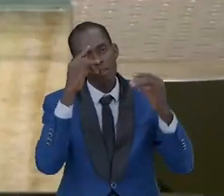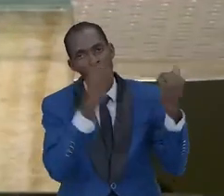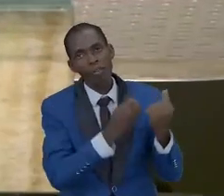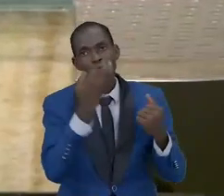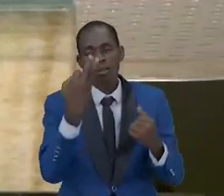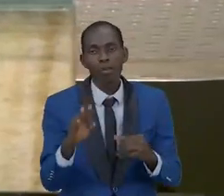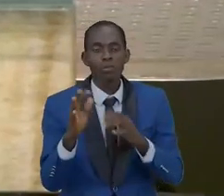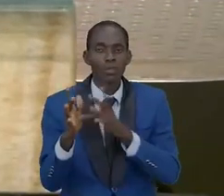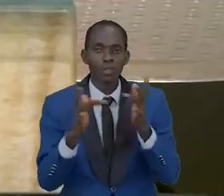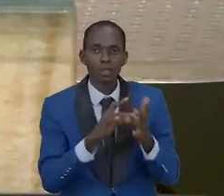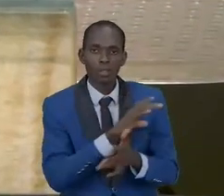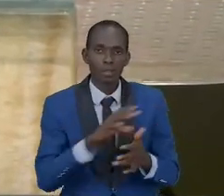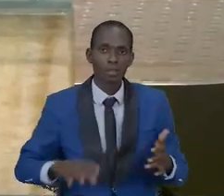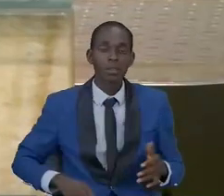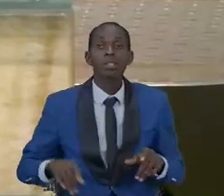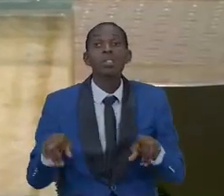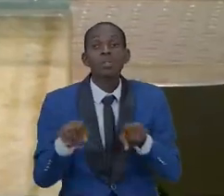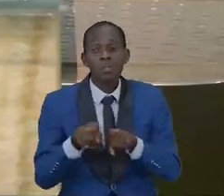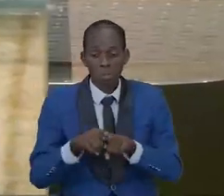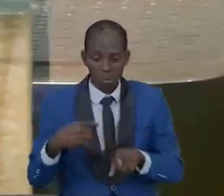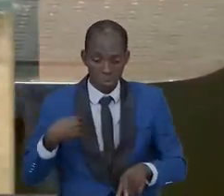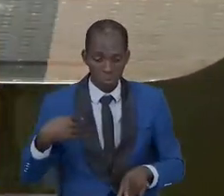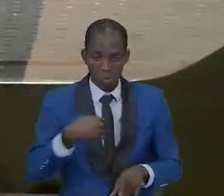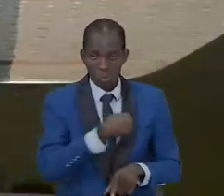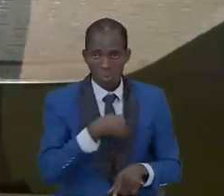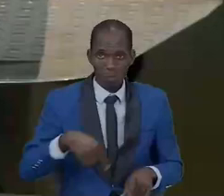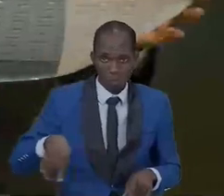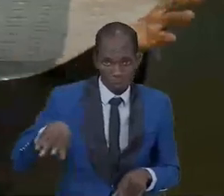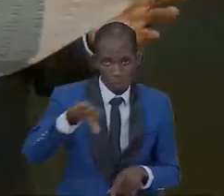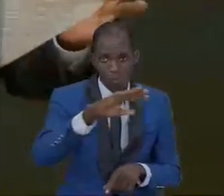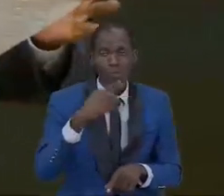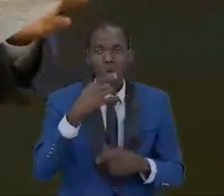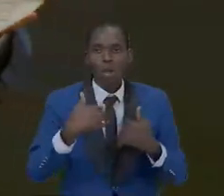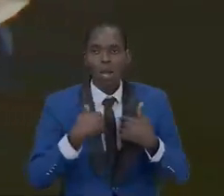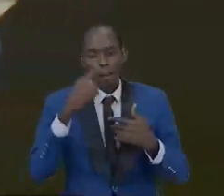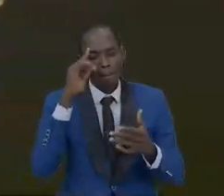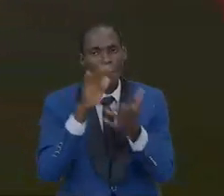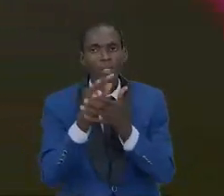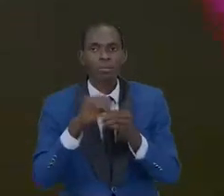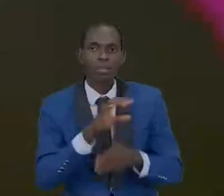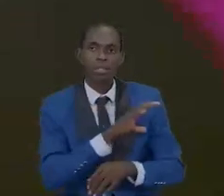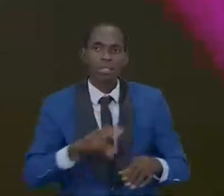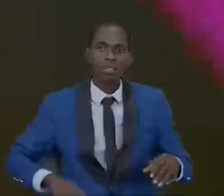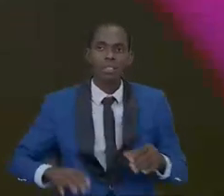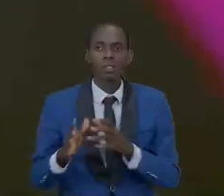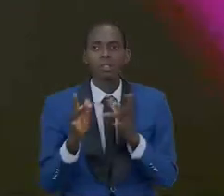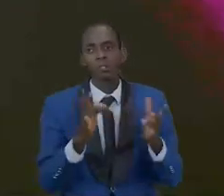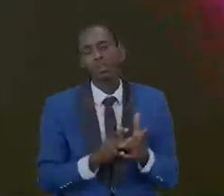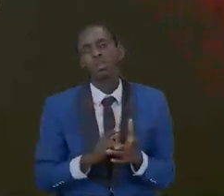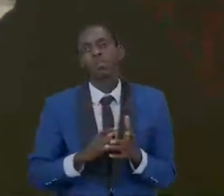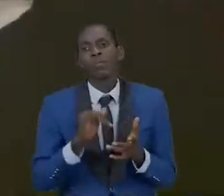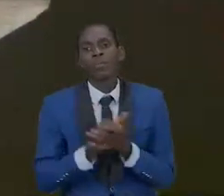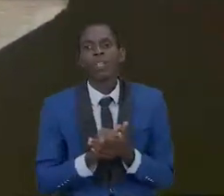la foi en jésus-christer nous aussi nous avons cru en Jésus-Christ c'est la vraie piété